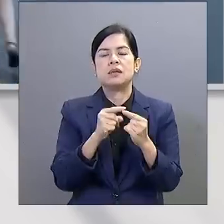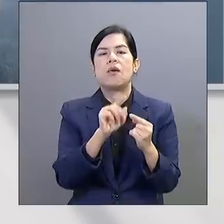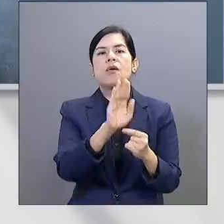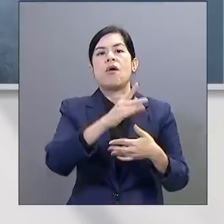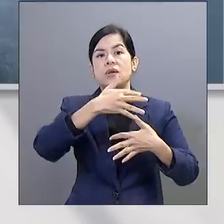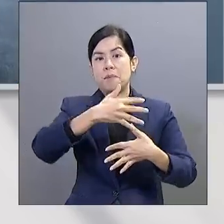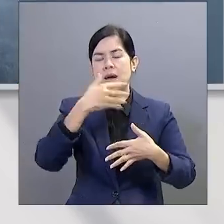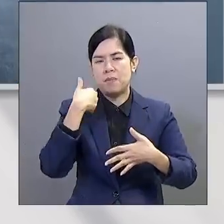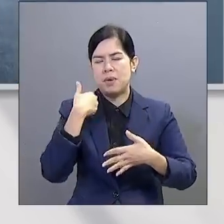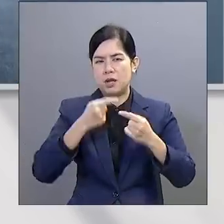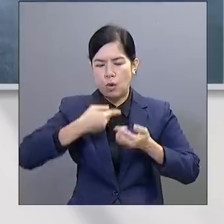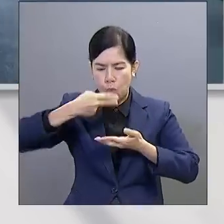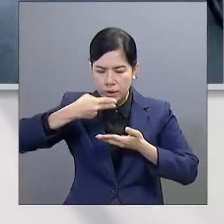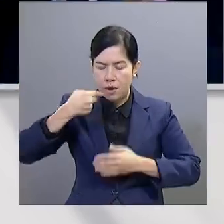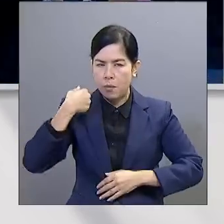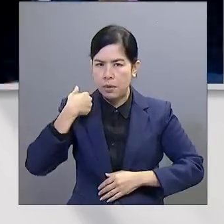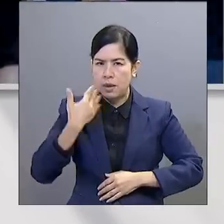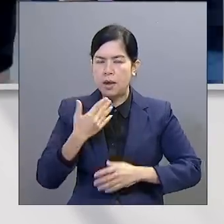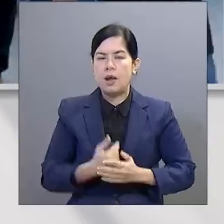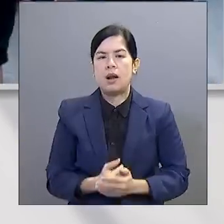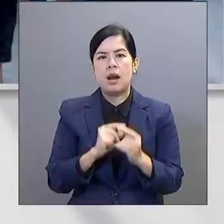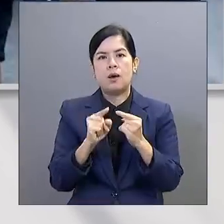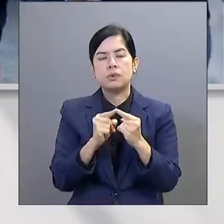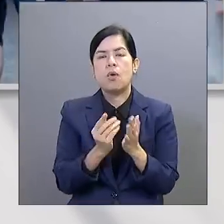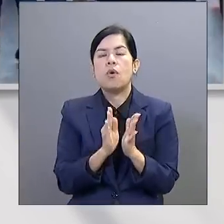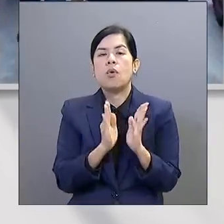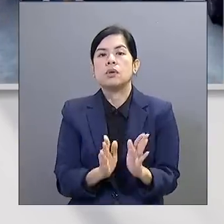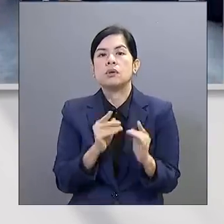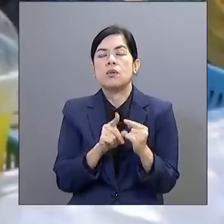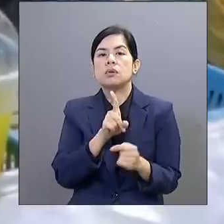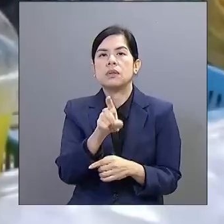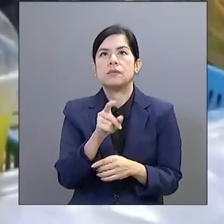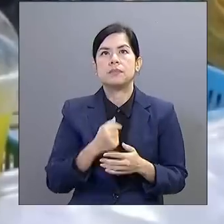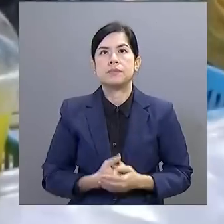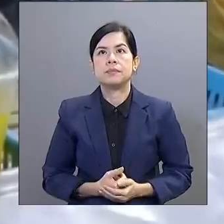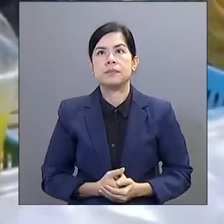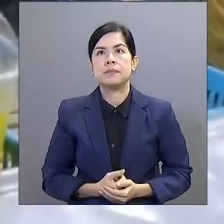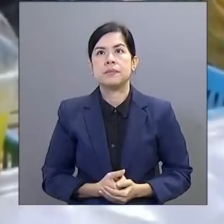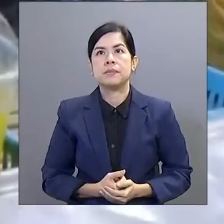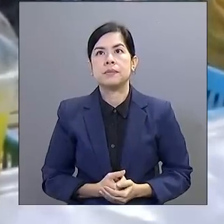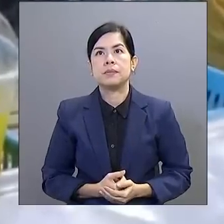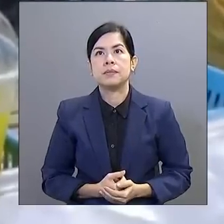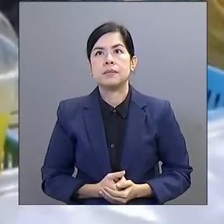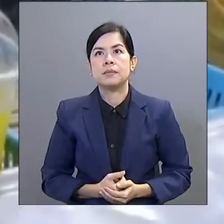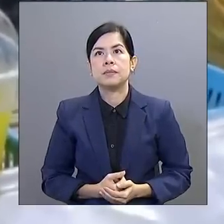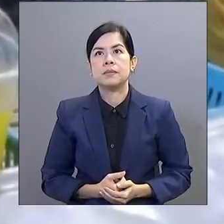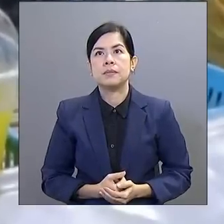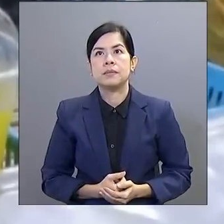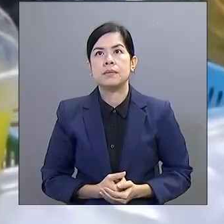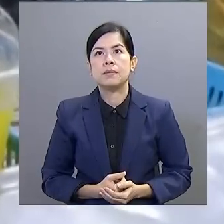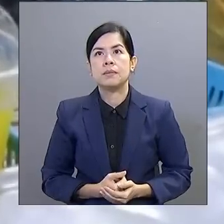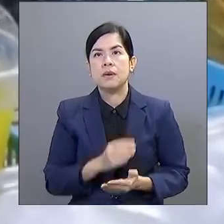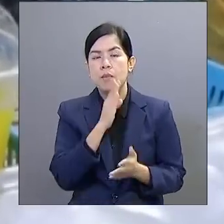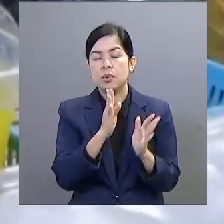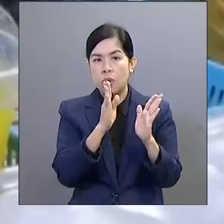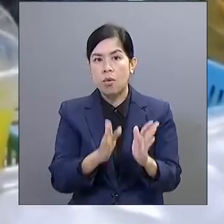ของเขาจะปิดร้านกันเขาตั้งคำถามเรื่องนี้เอาไว้อย่างน่าสนใจค่ะ คุณแม่คนใช้เข้าอ่ะแต่เช่าในราคาที่เรารับ